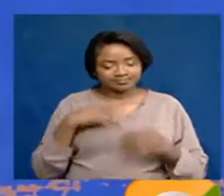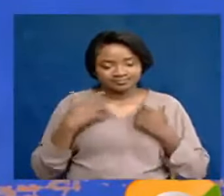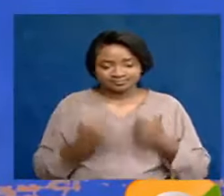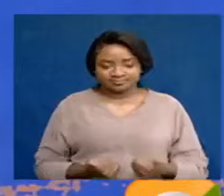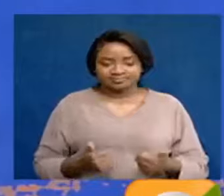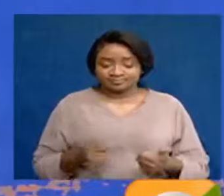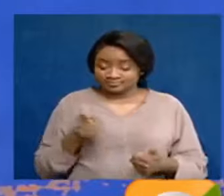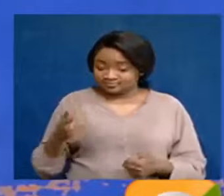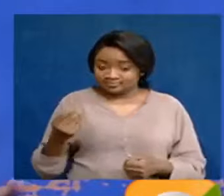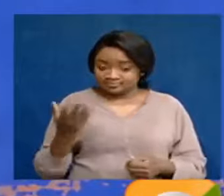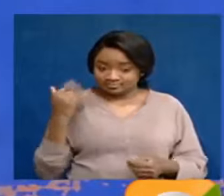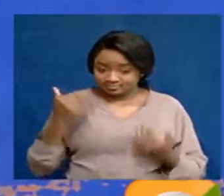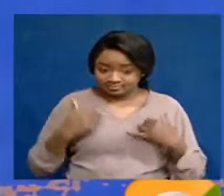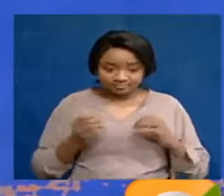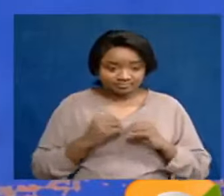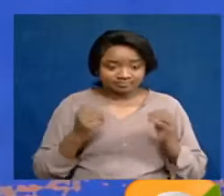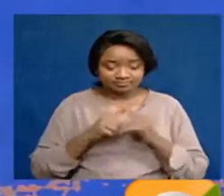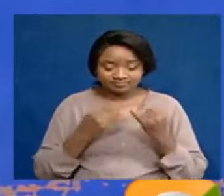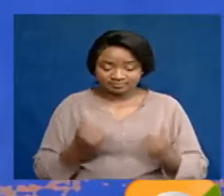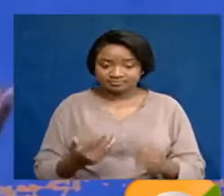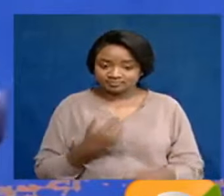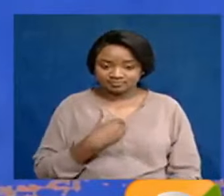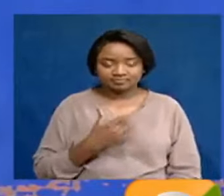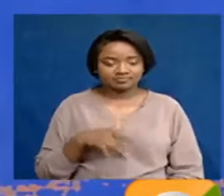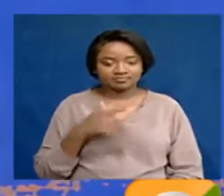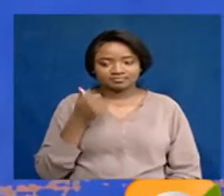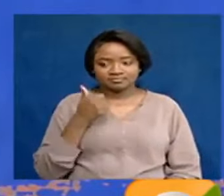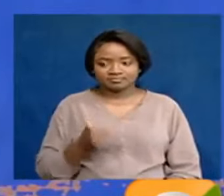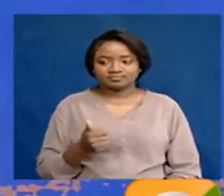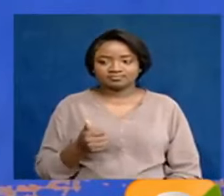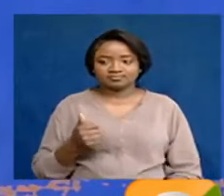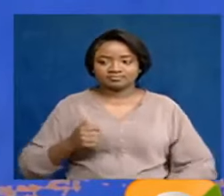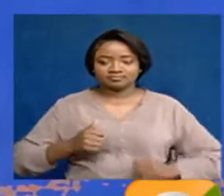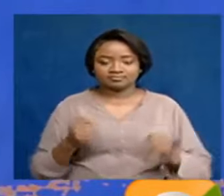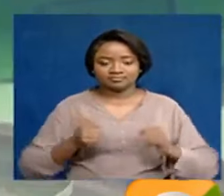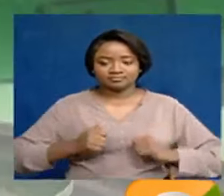Sikukuwa na hiyo pesa na sasa niko nayo. Sasa niko na furaha.